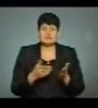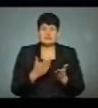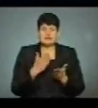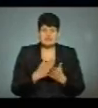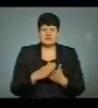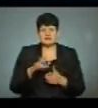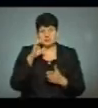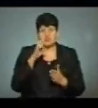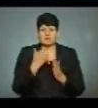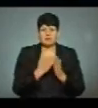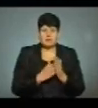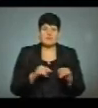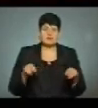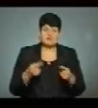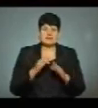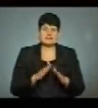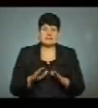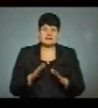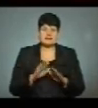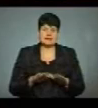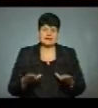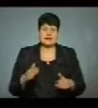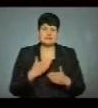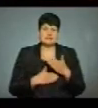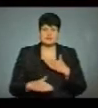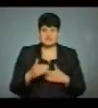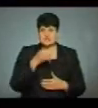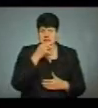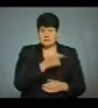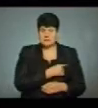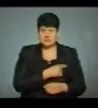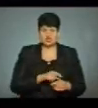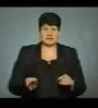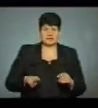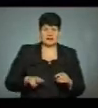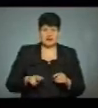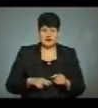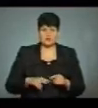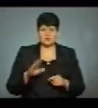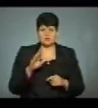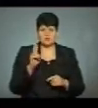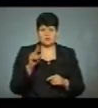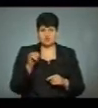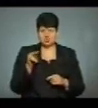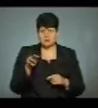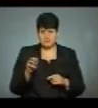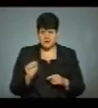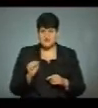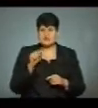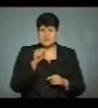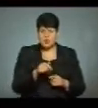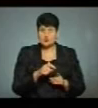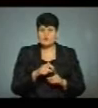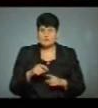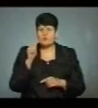бюджетна програма з реабілітації дітей з інвалідністю, розповів медичний директор з поліклінічної роботи Володимир Кучма. За його словами, в Україні